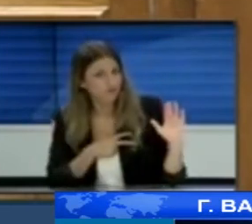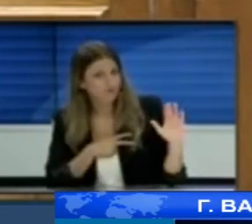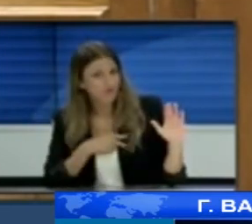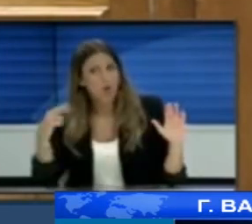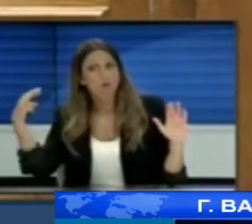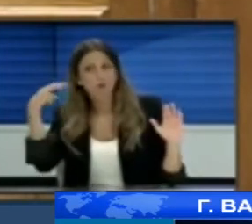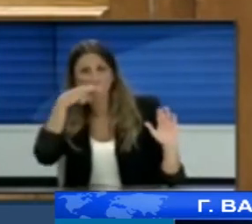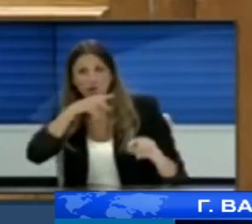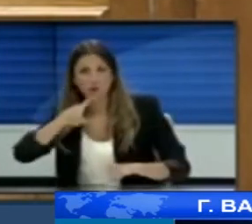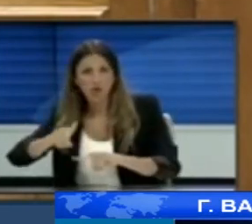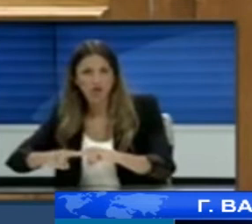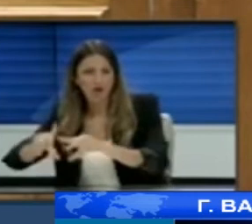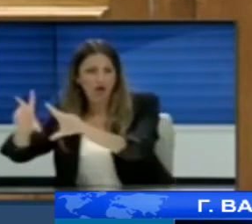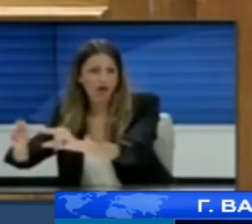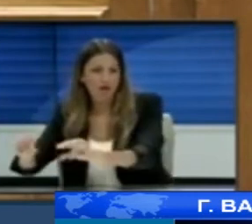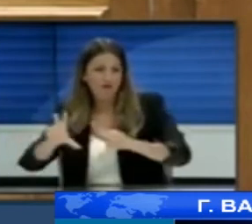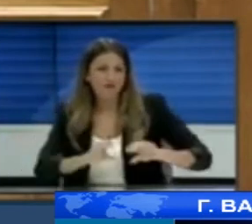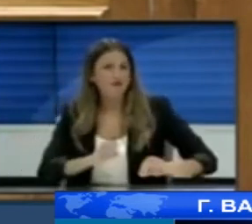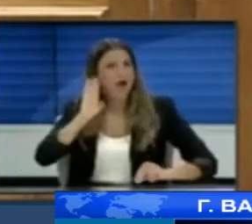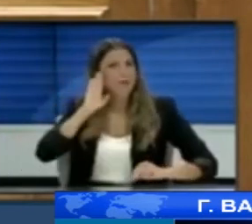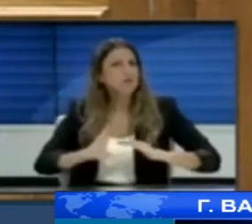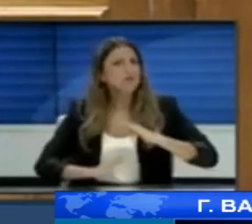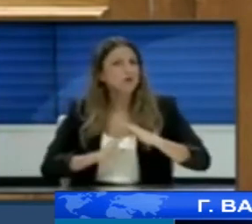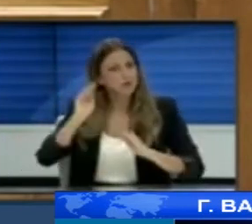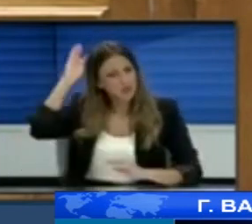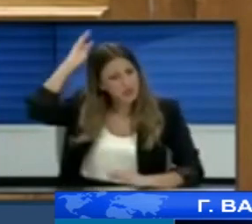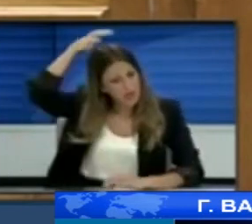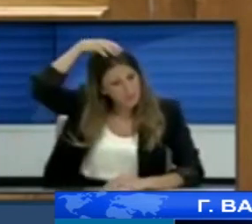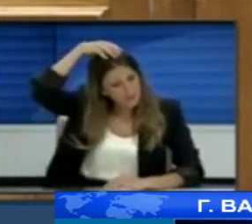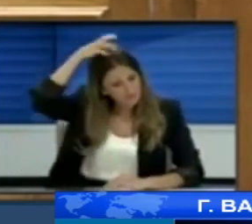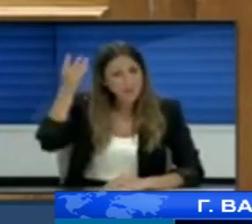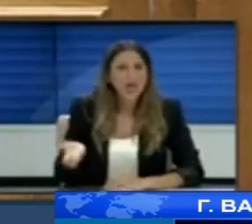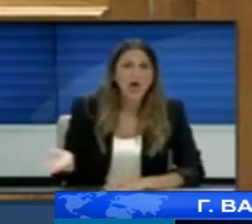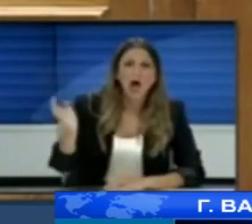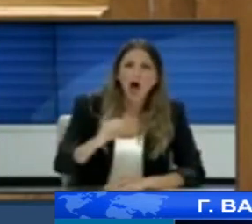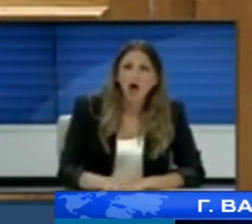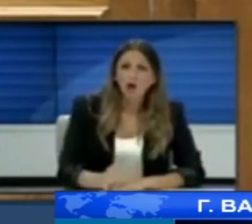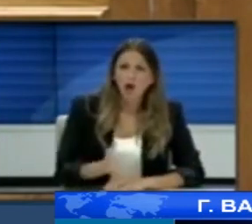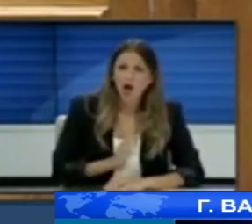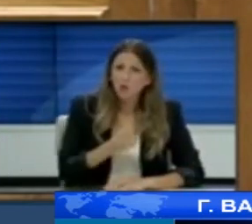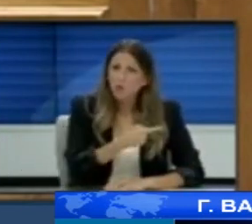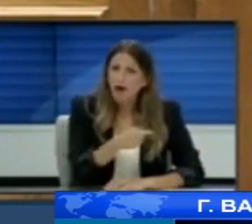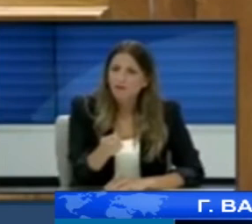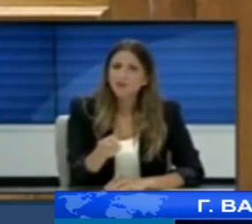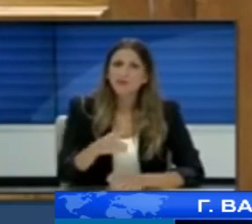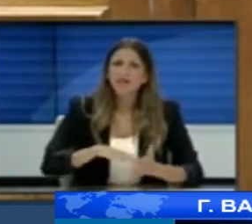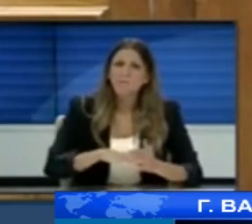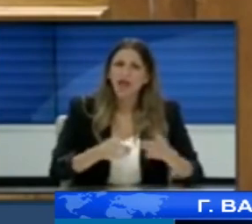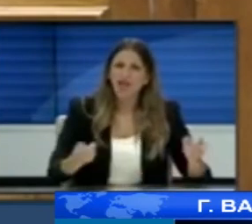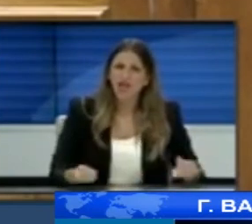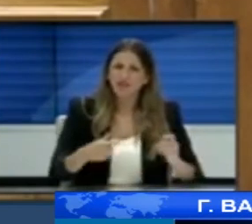της σοσιαλιστικής σχολής σκέψης, αναγνωρίζετε το δικαίωμα των εργαζόμενων στην απόλυτη κατάρρευση και